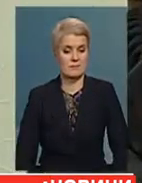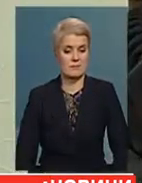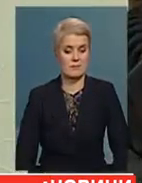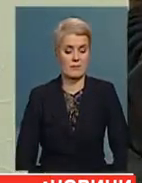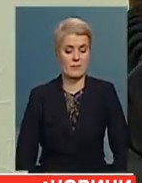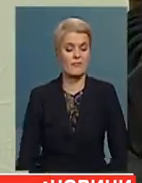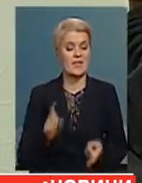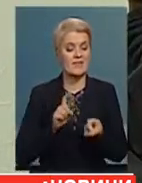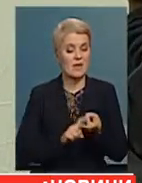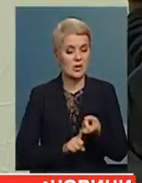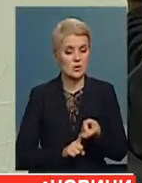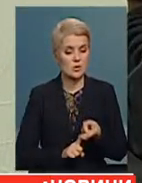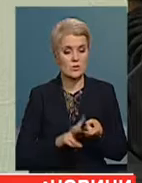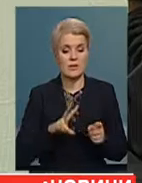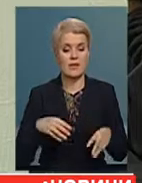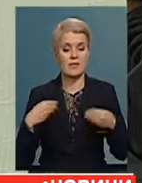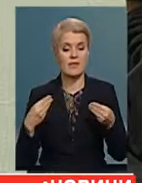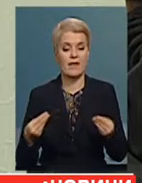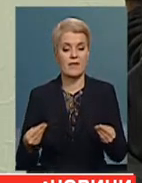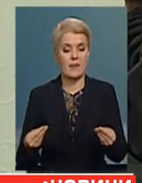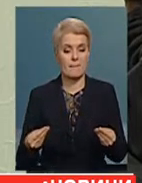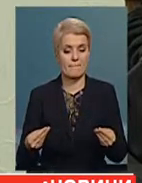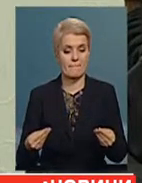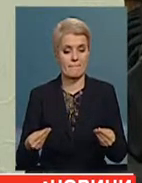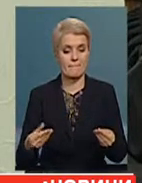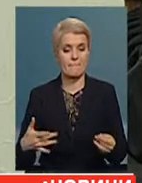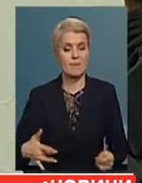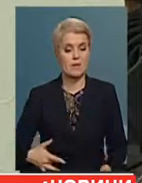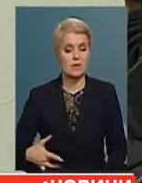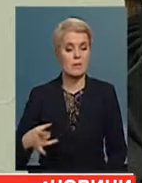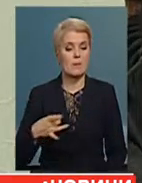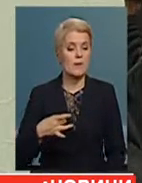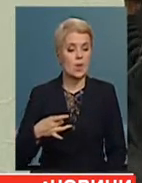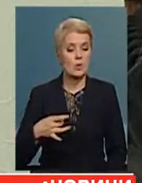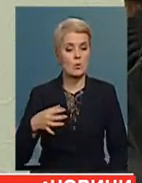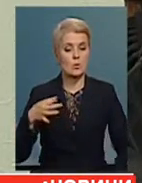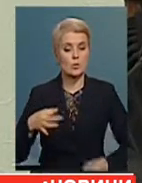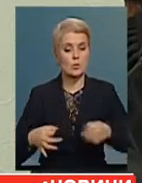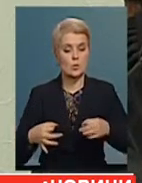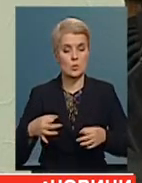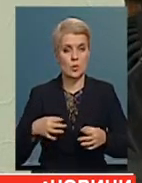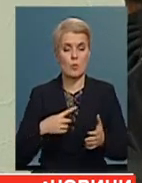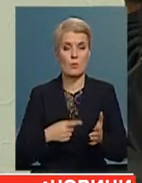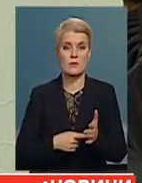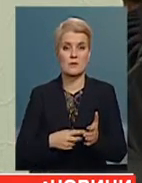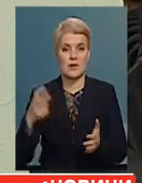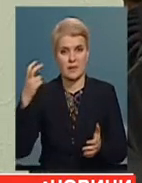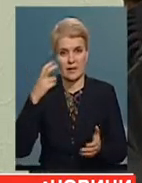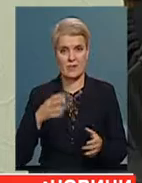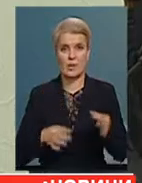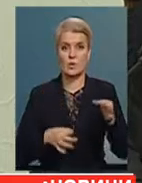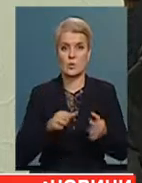Зв'язку з ненаданням Печерським районом суду міста Києва матеріалів судового провадження